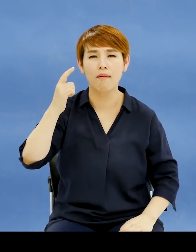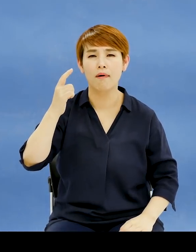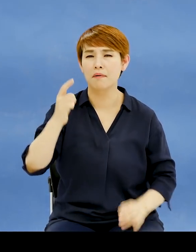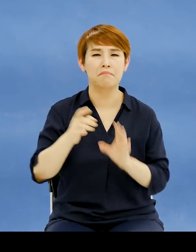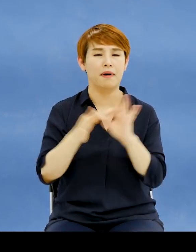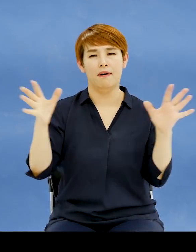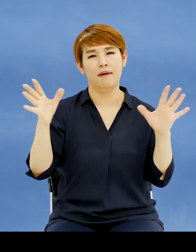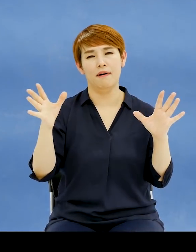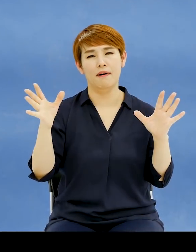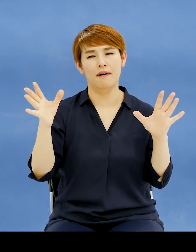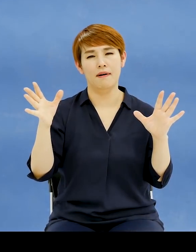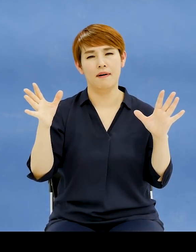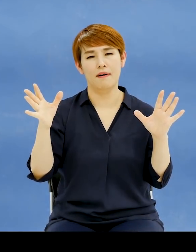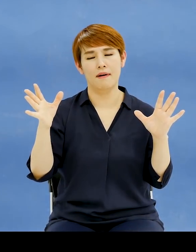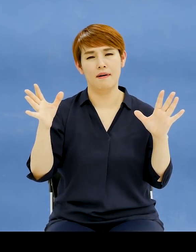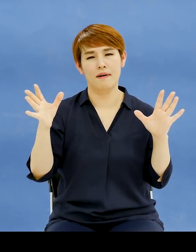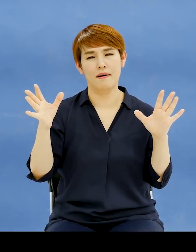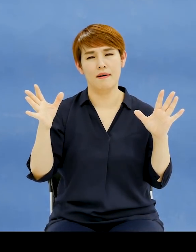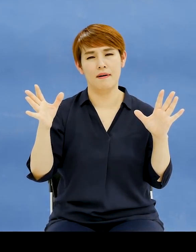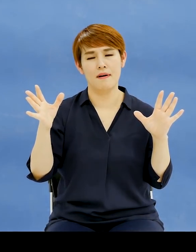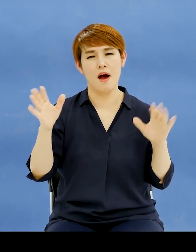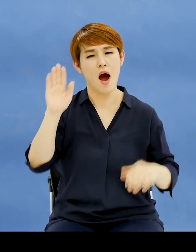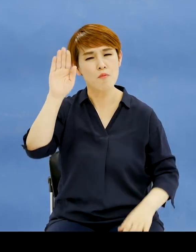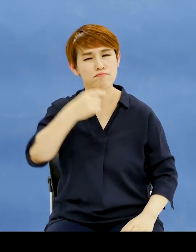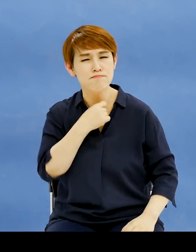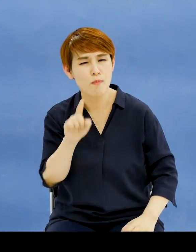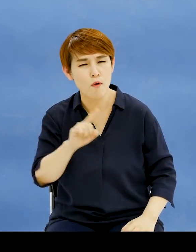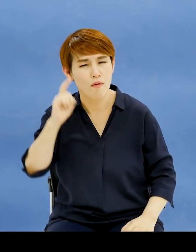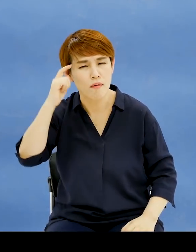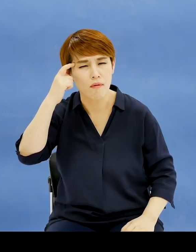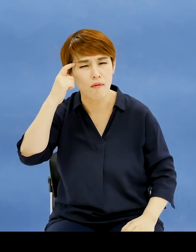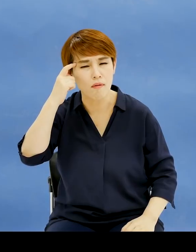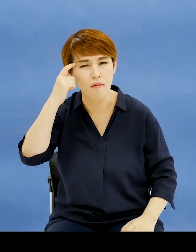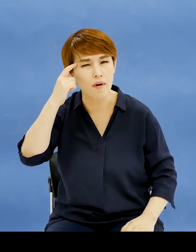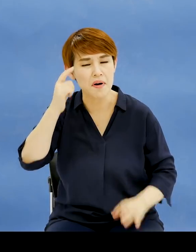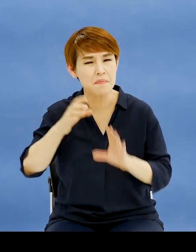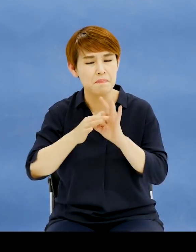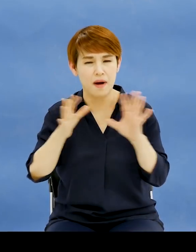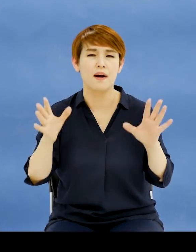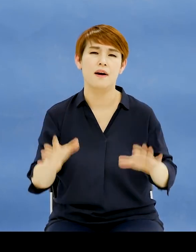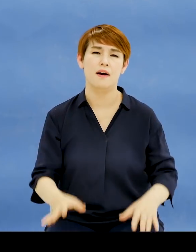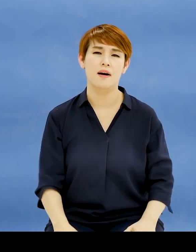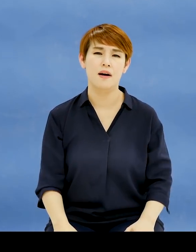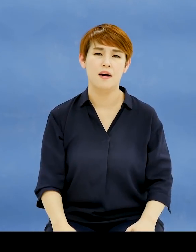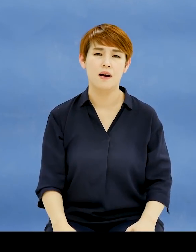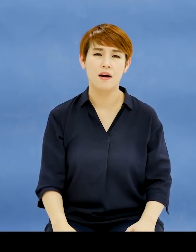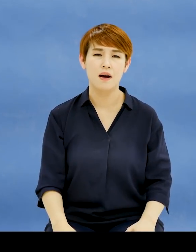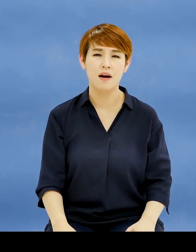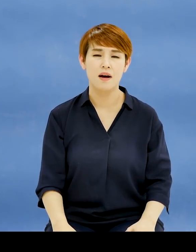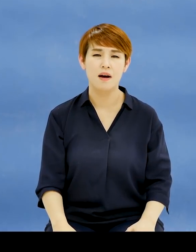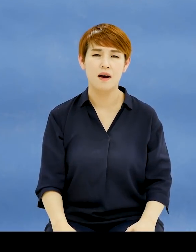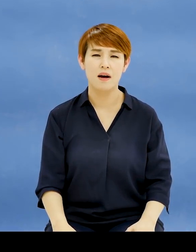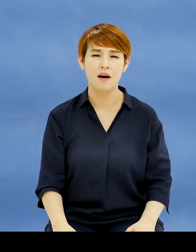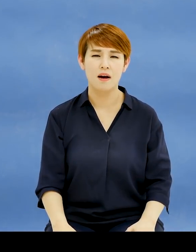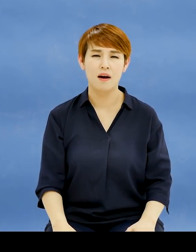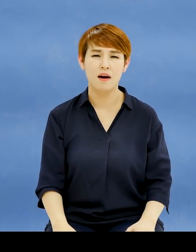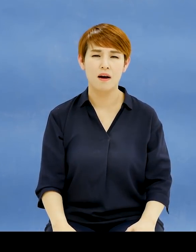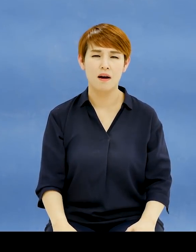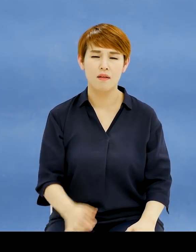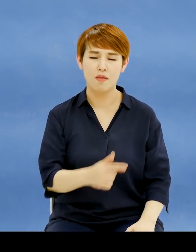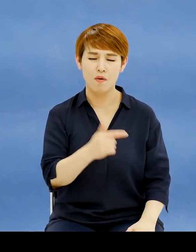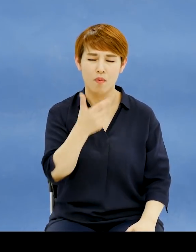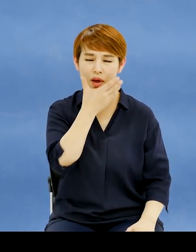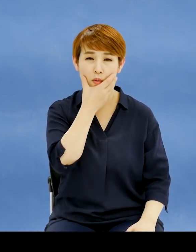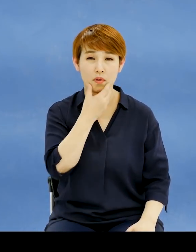굉장히 좋은 진로가 많이 열렸었거든요. 네. 그래서 그것 중에 어떤 길을 가야 할지를 하나님께 구한 거였는데 진짜